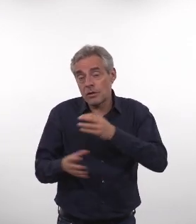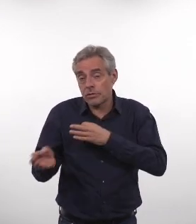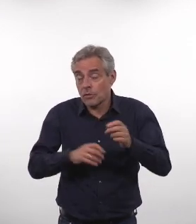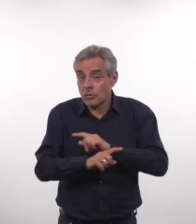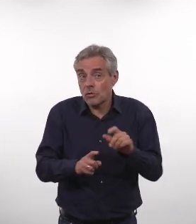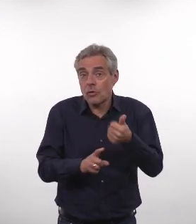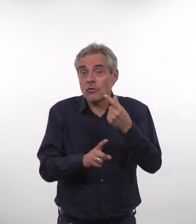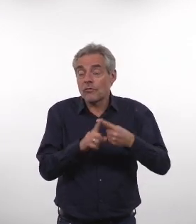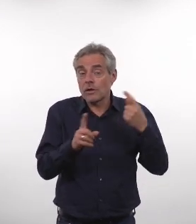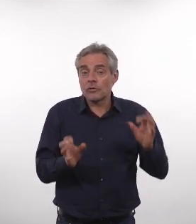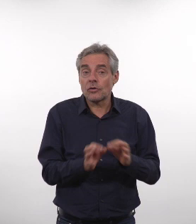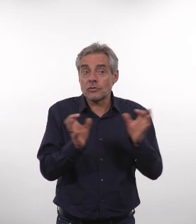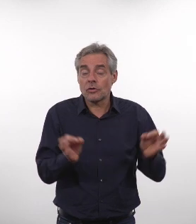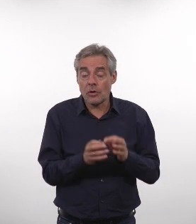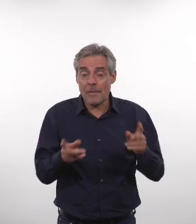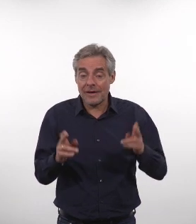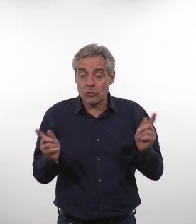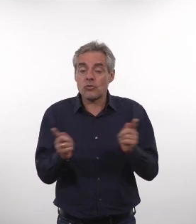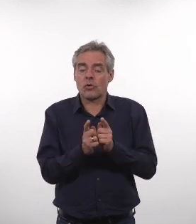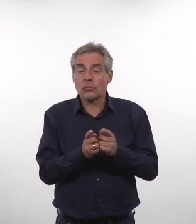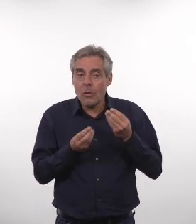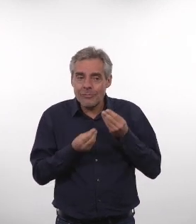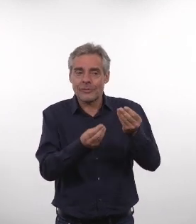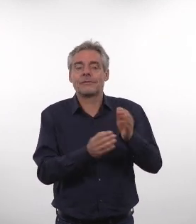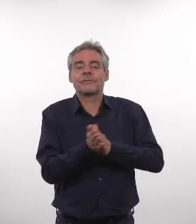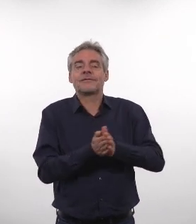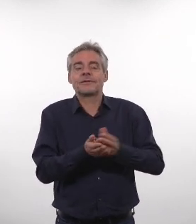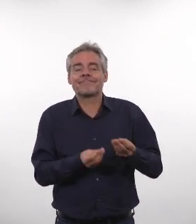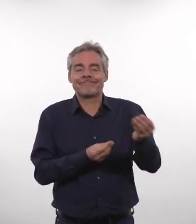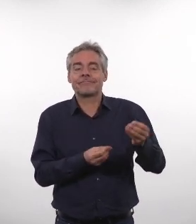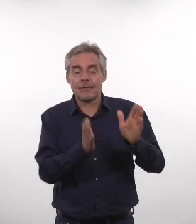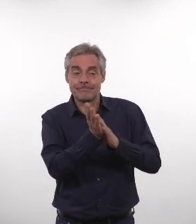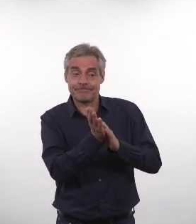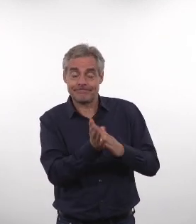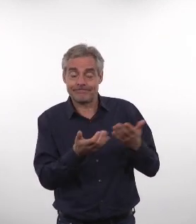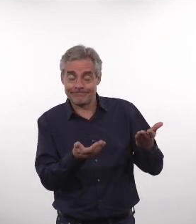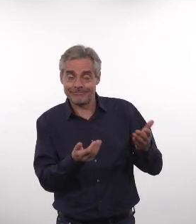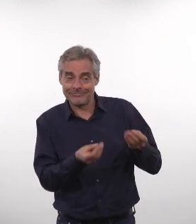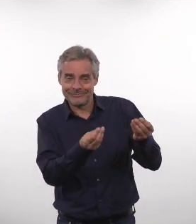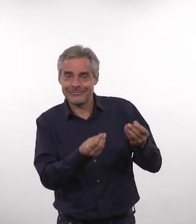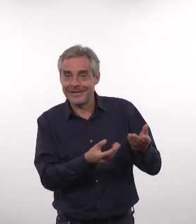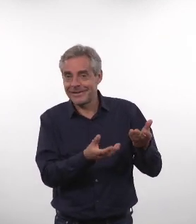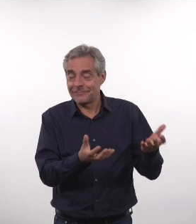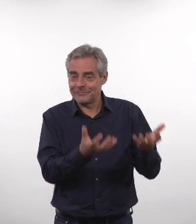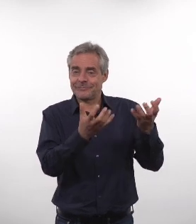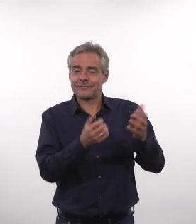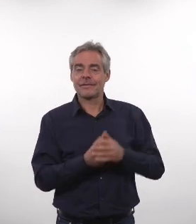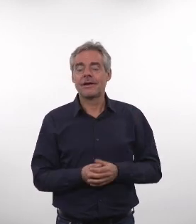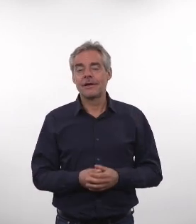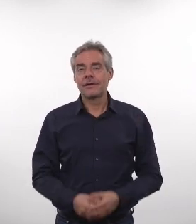utile uniquement sur les périodes où en fait euh, on va motiver la personne, qu'on va la renforcer de ses